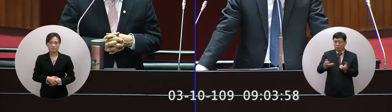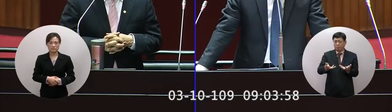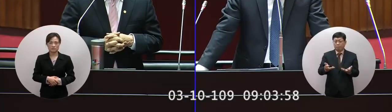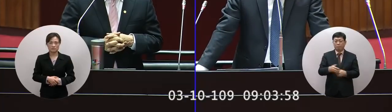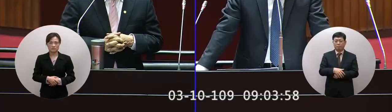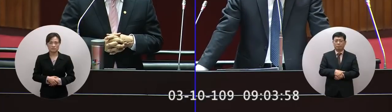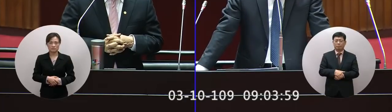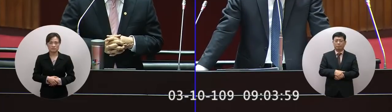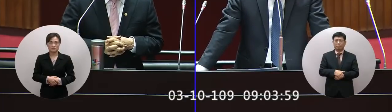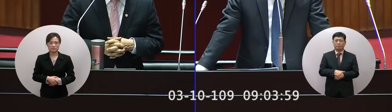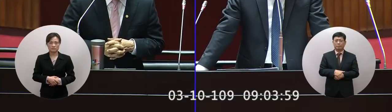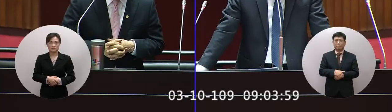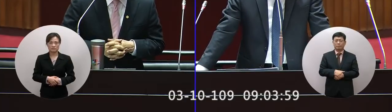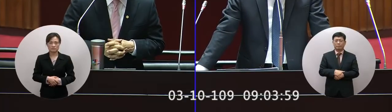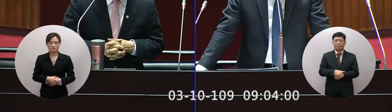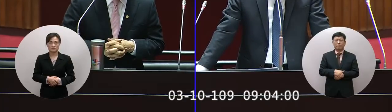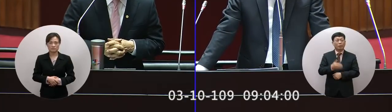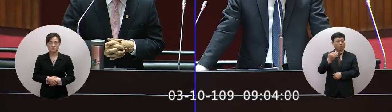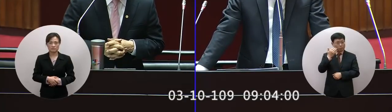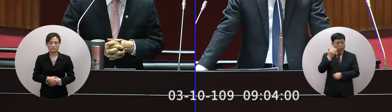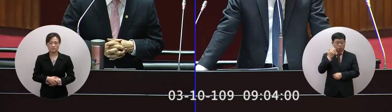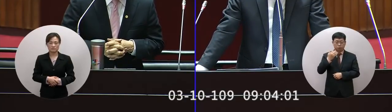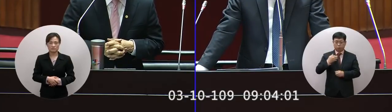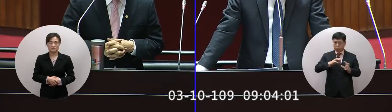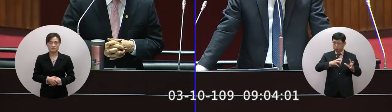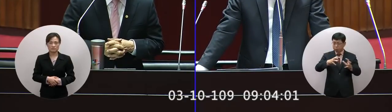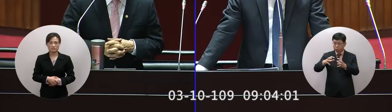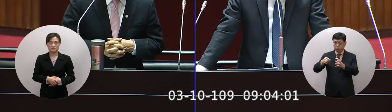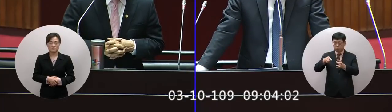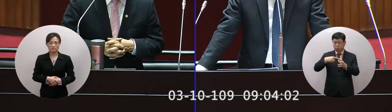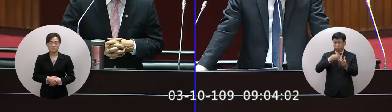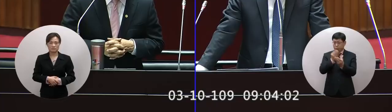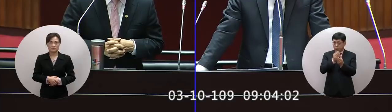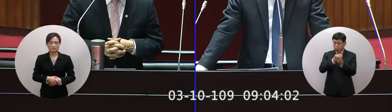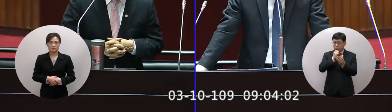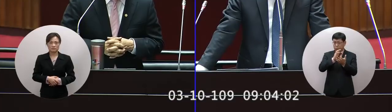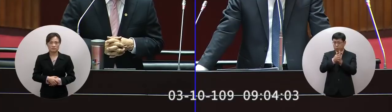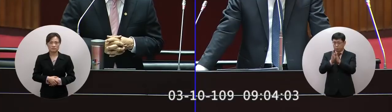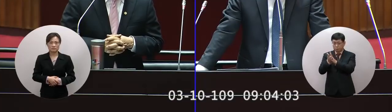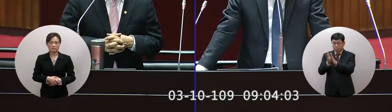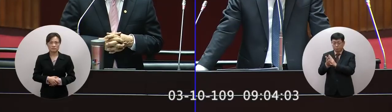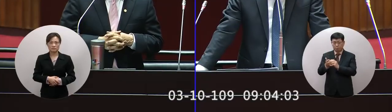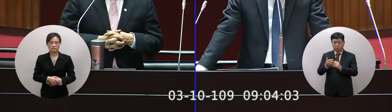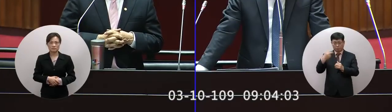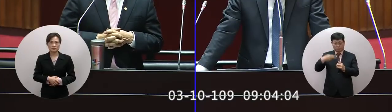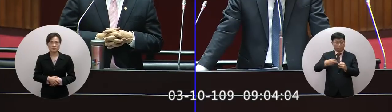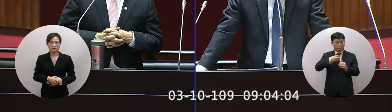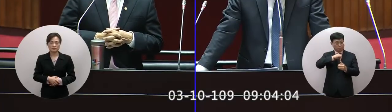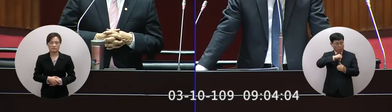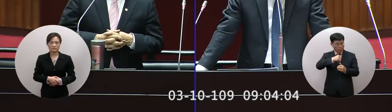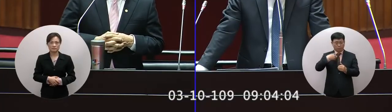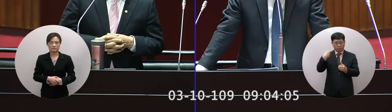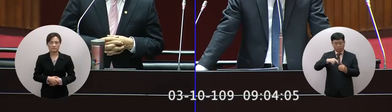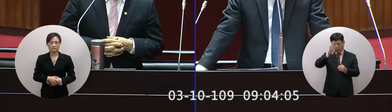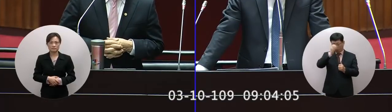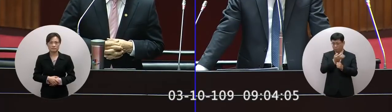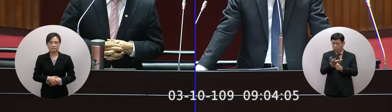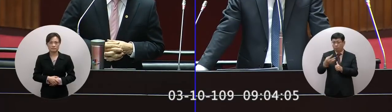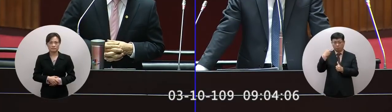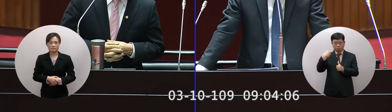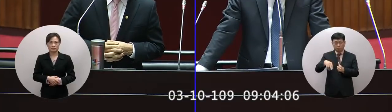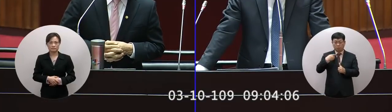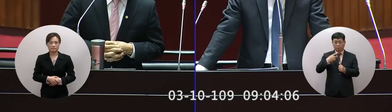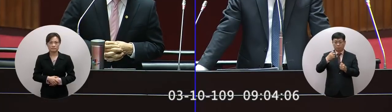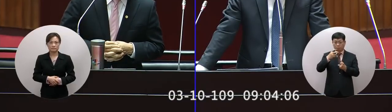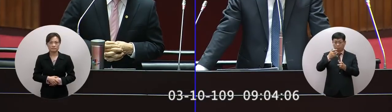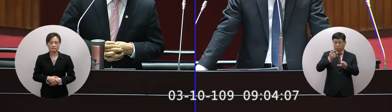情。当国际的这个股市的变化，还有国内，还有疫情，还有油